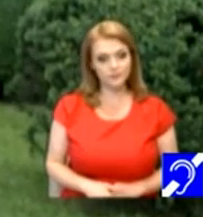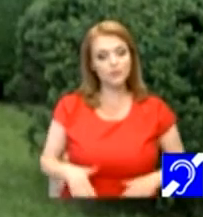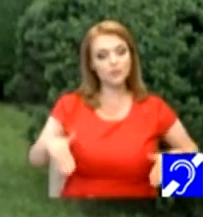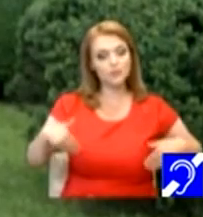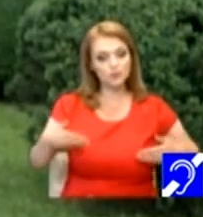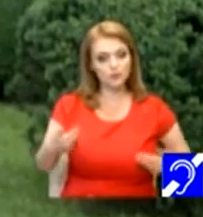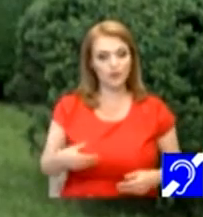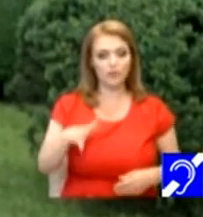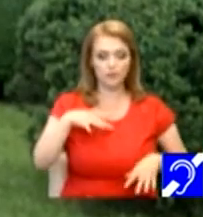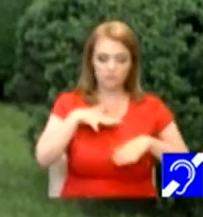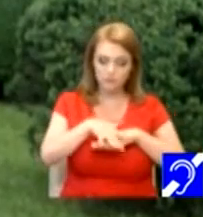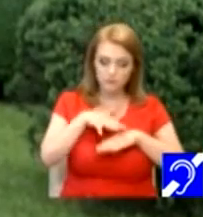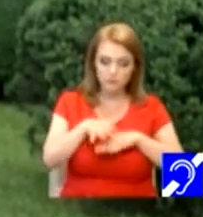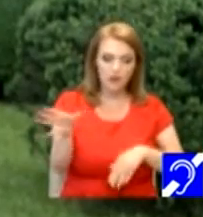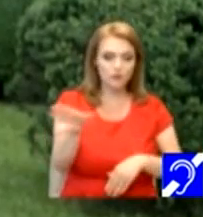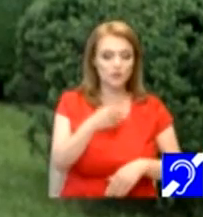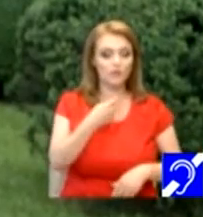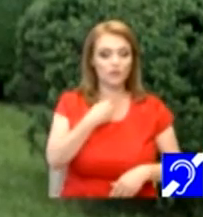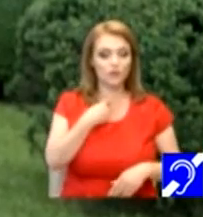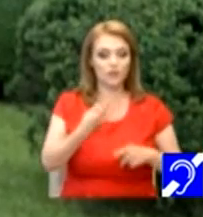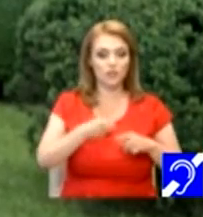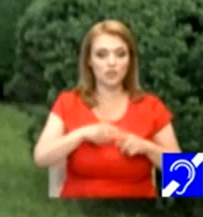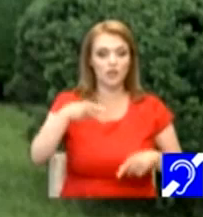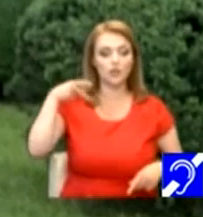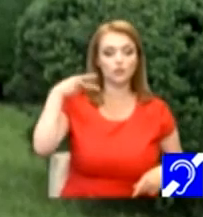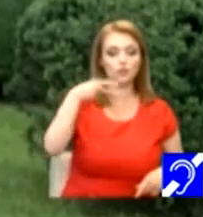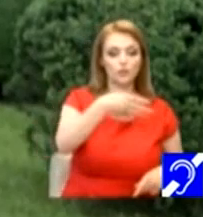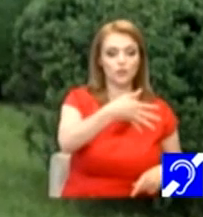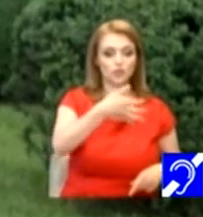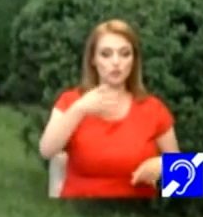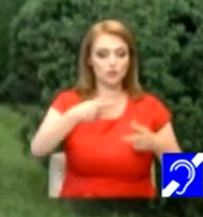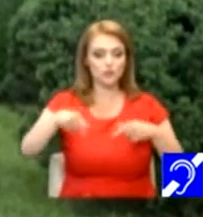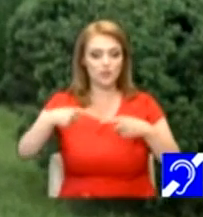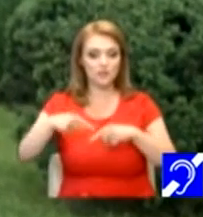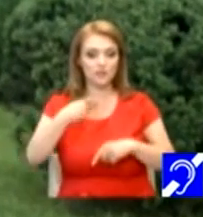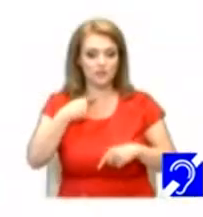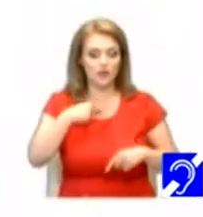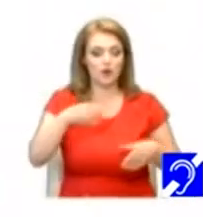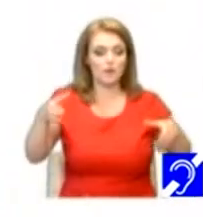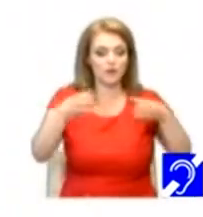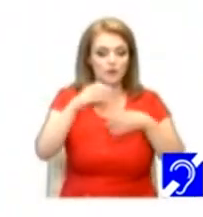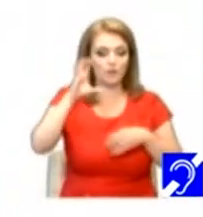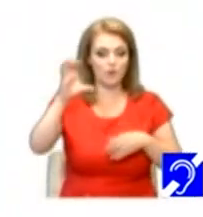Bun găsit! În urma numărării a tuturor voturilor de la cele 2150 de secții, PAS acumulează